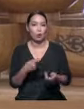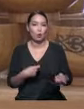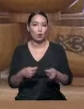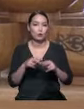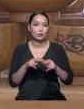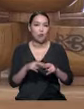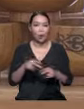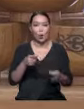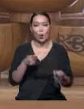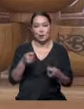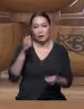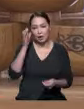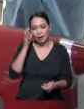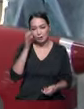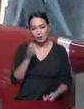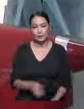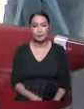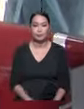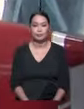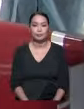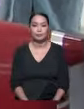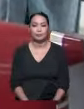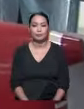управления образования.